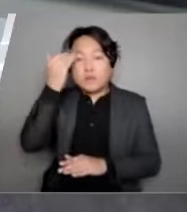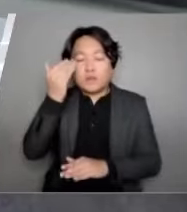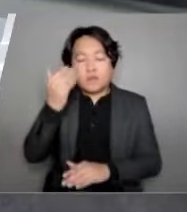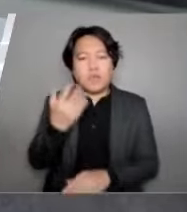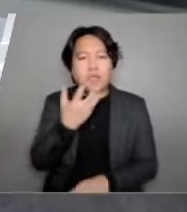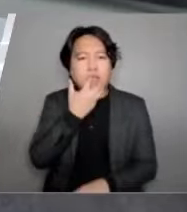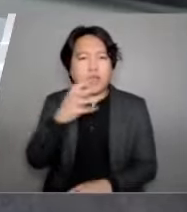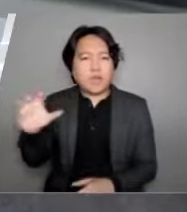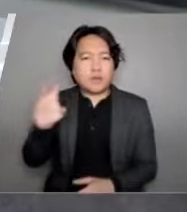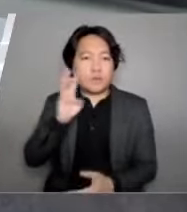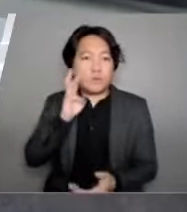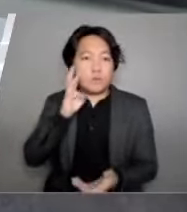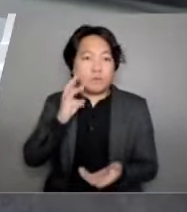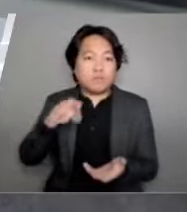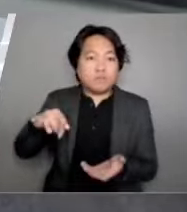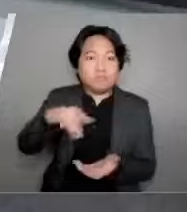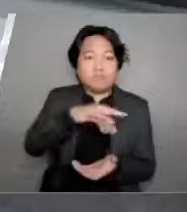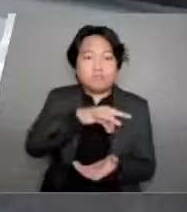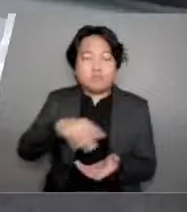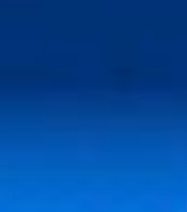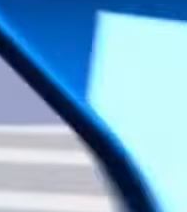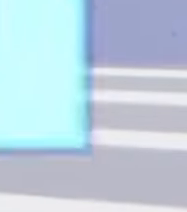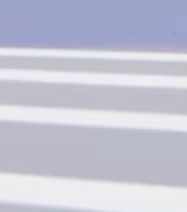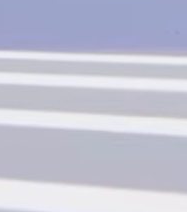Cyril Chavez ng GMA Regional TV.